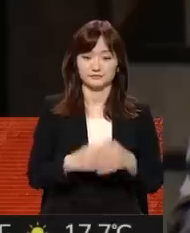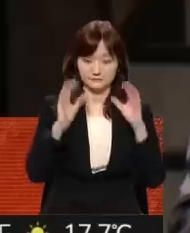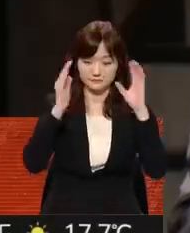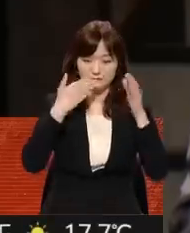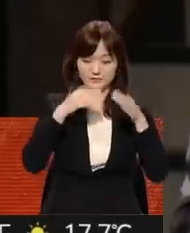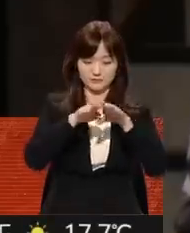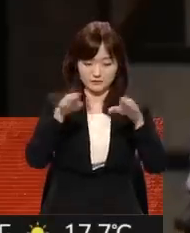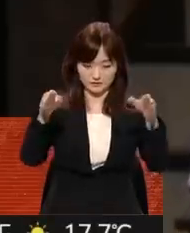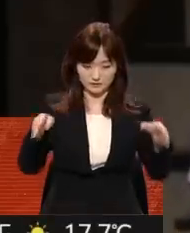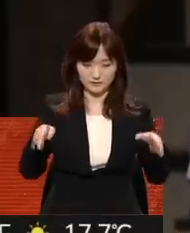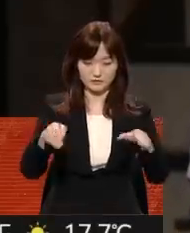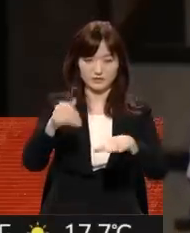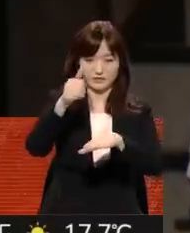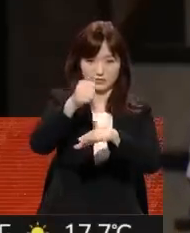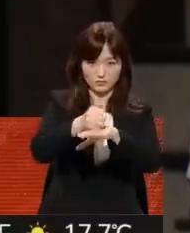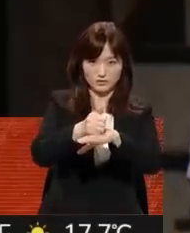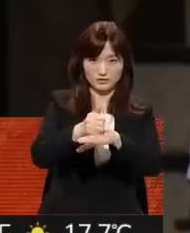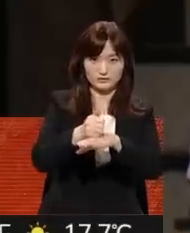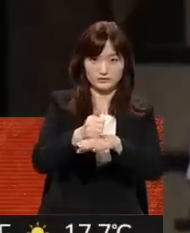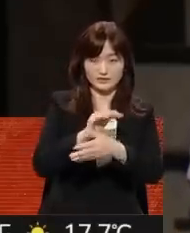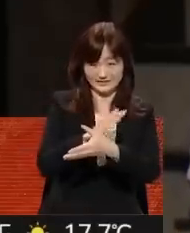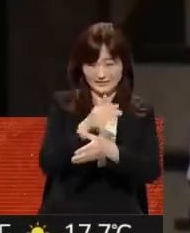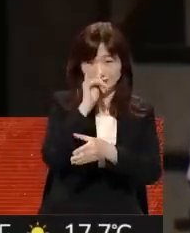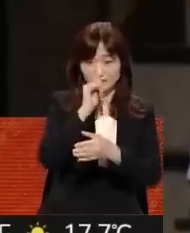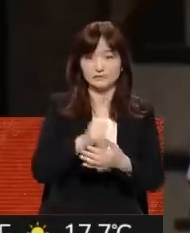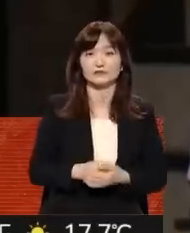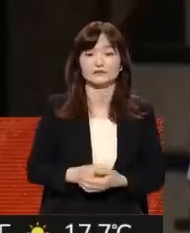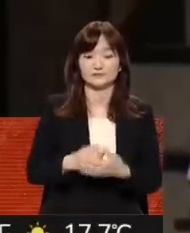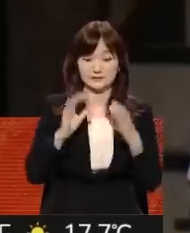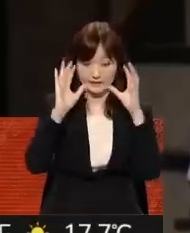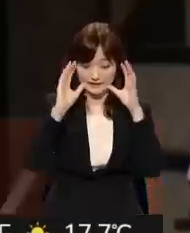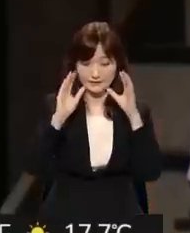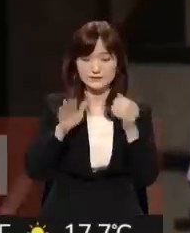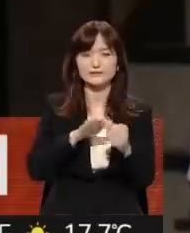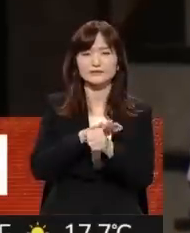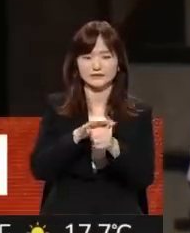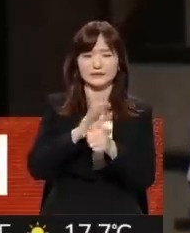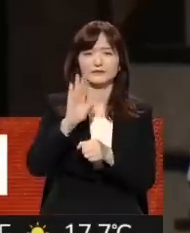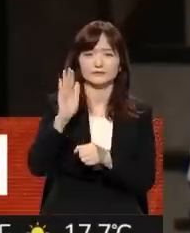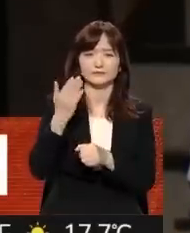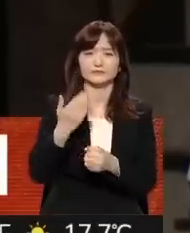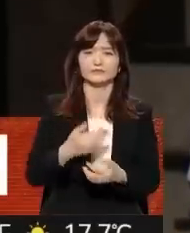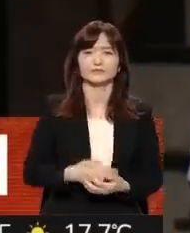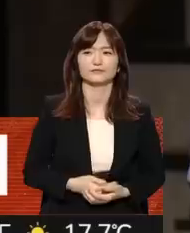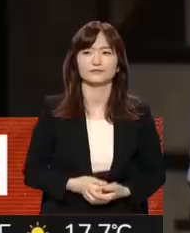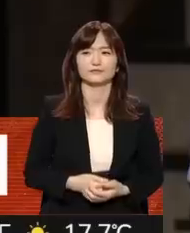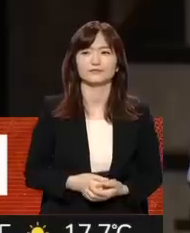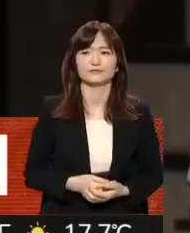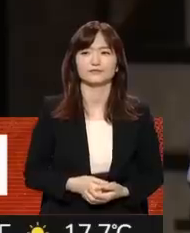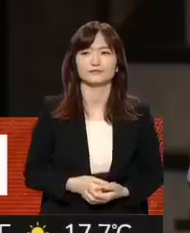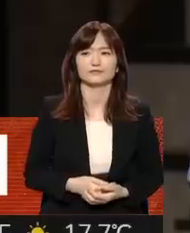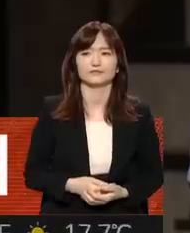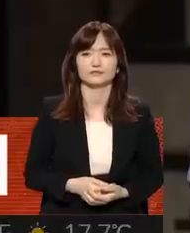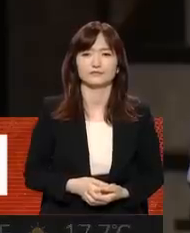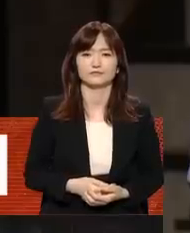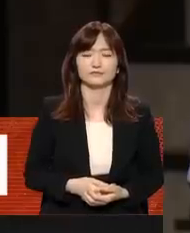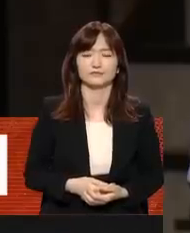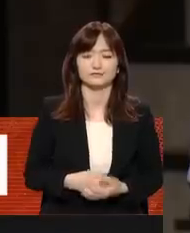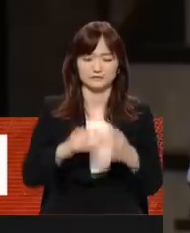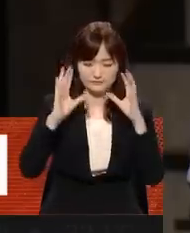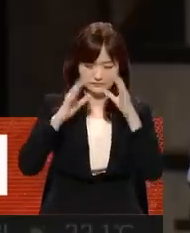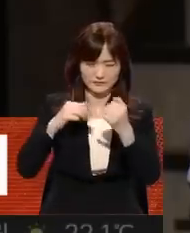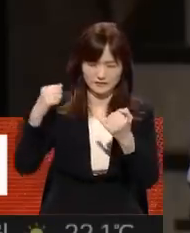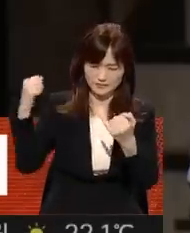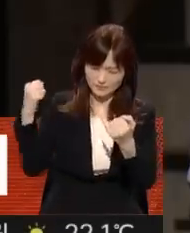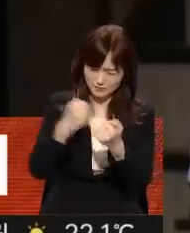제가 거듭 말씀드리지만 아이는 반드시 사랑해야 된다라는 입장이기 때문에 그러한 입장에서 이제 폭행을 했으니까